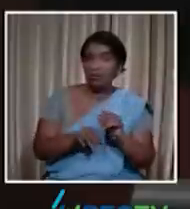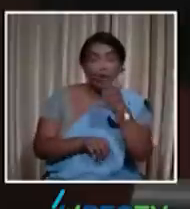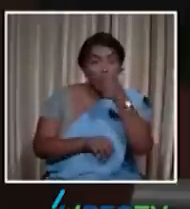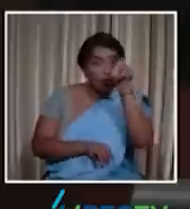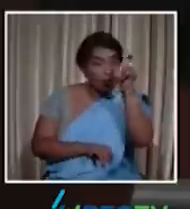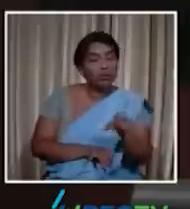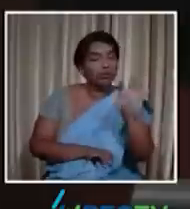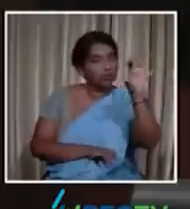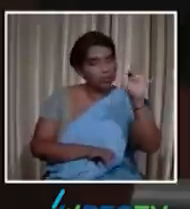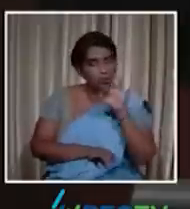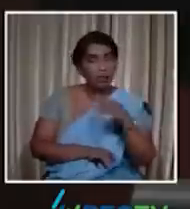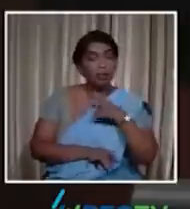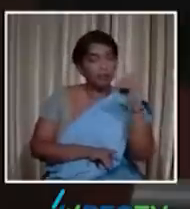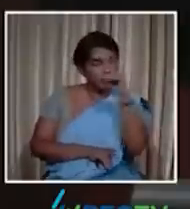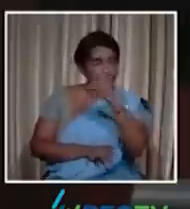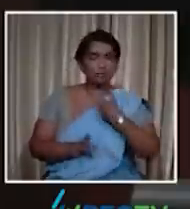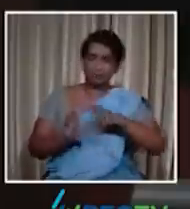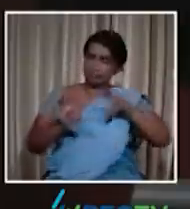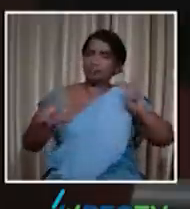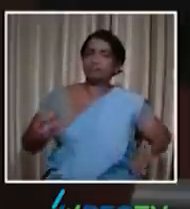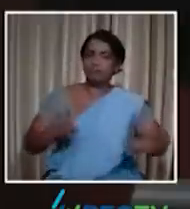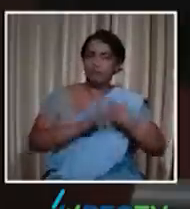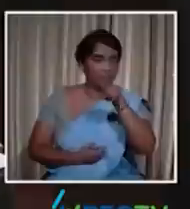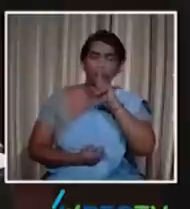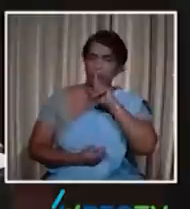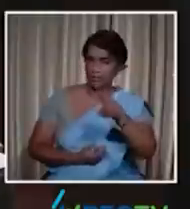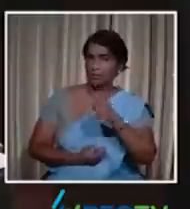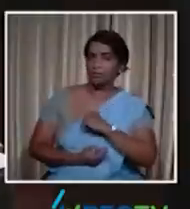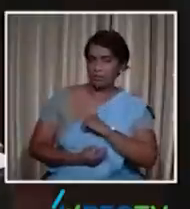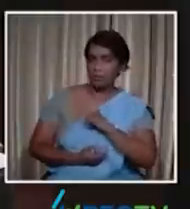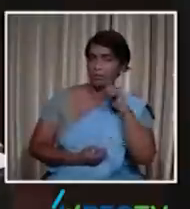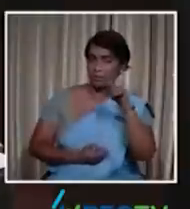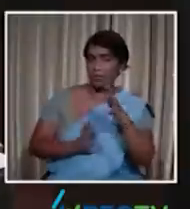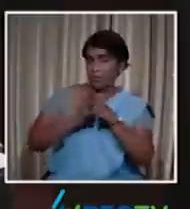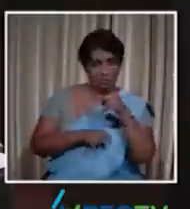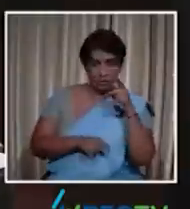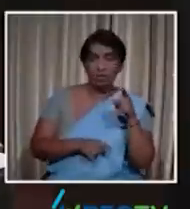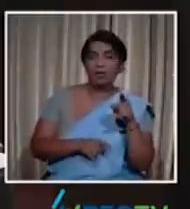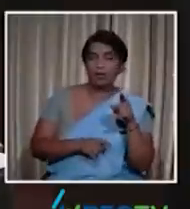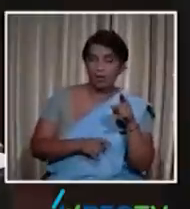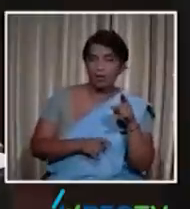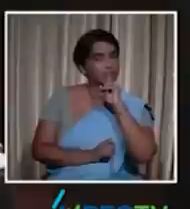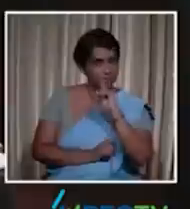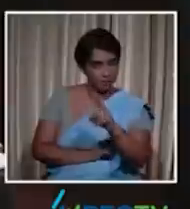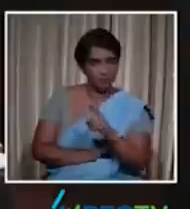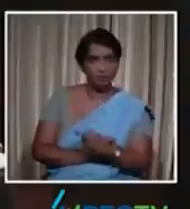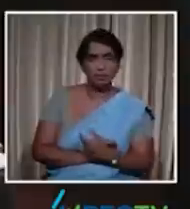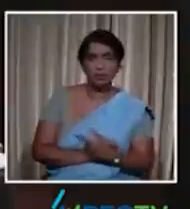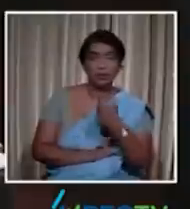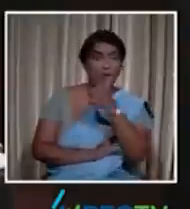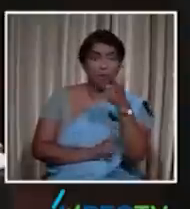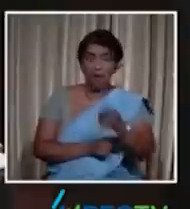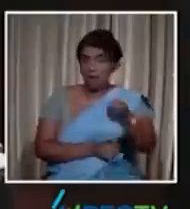එක්කෙනෙක්ව තෝරගන්න. මුලින්ම මම මෙතනින් ගිහිල්ලා පාර්ලිමේන්තුවට ගිහලා ඒ සීට් එක දෙන්න. ඔබතුමා ලොකුවට කතා කරා මේ බිලිපිත්ත ගැන. ඔය